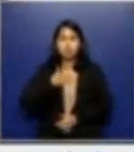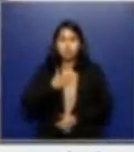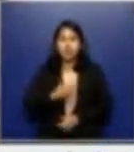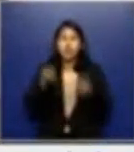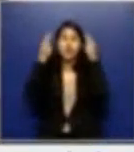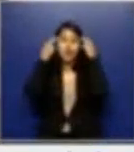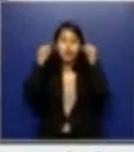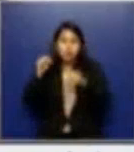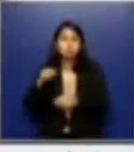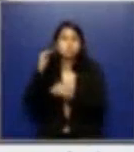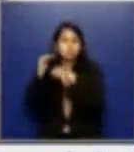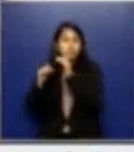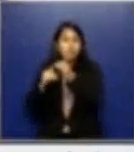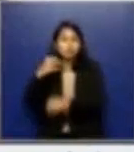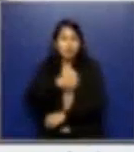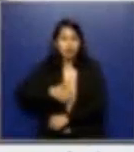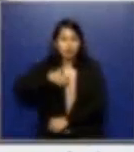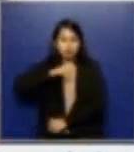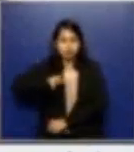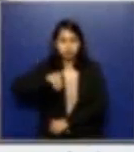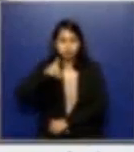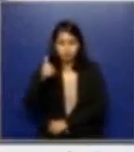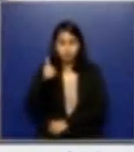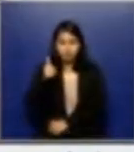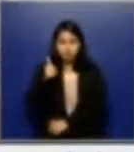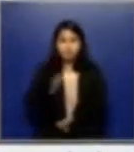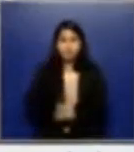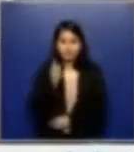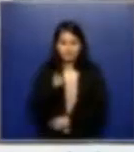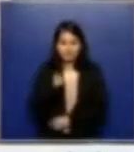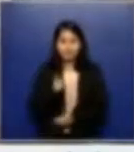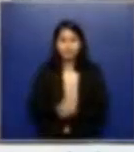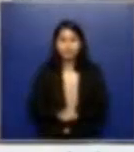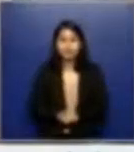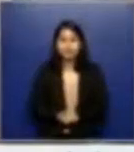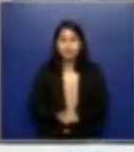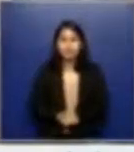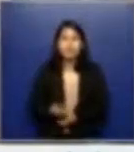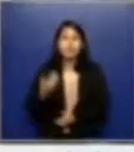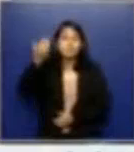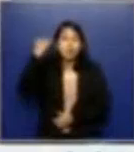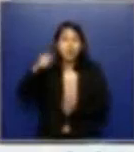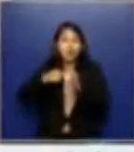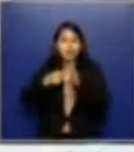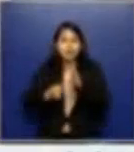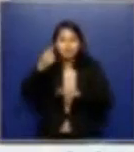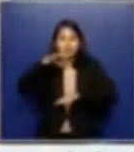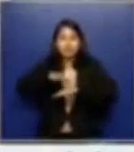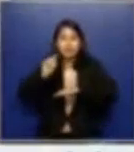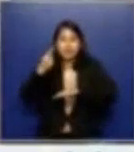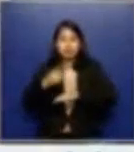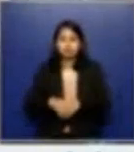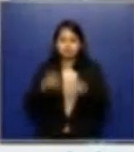กเนี่ยมีพัฒนาการทางอารมณ์ดีขึ้นจริงๆตอนท่านมาใหม่ๆเป็นนายกใหม่ๆกับวันนี้ค